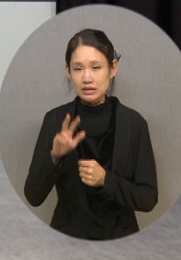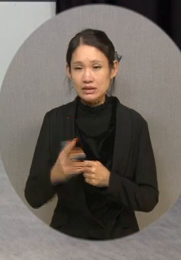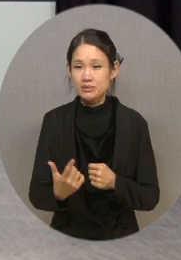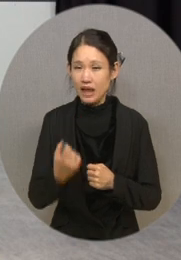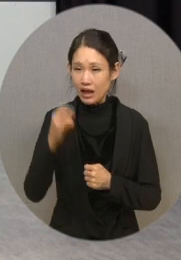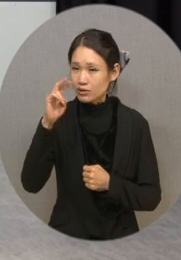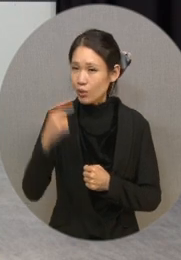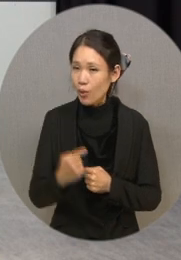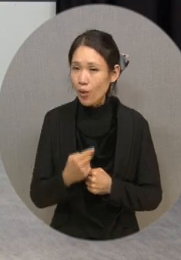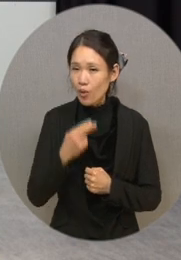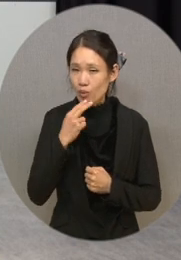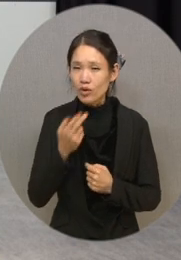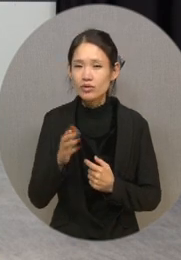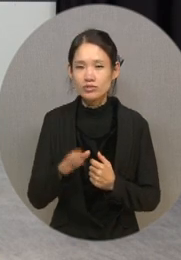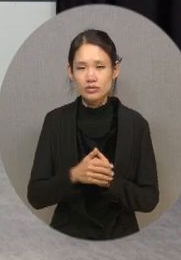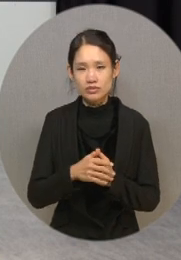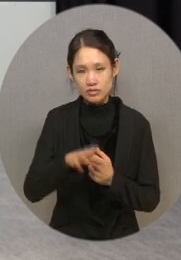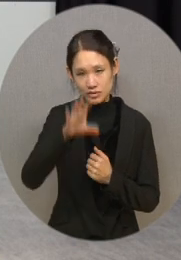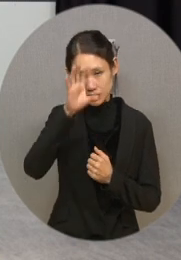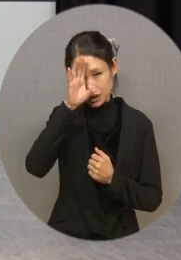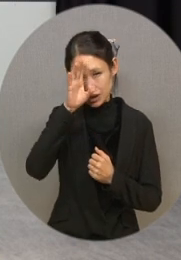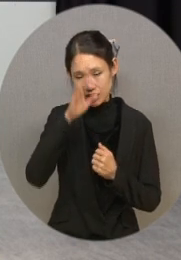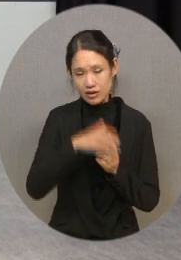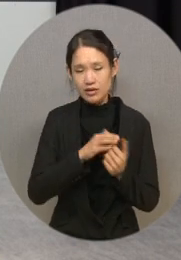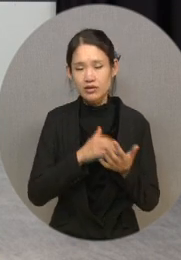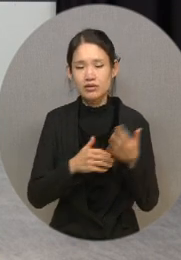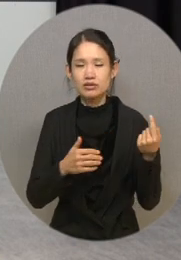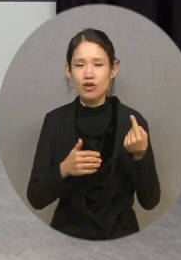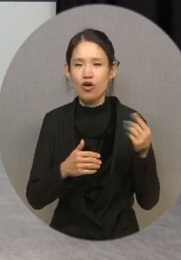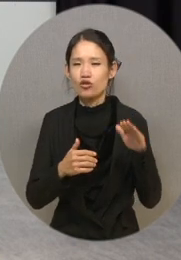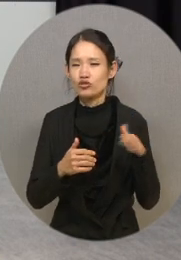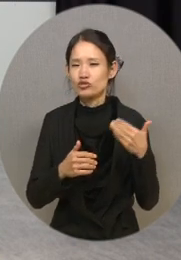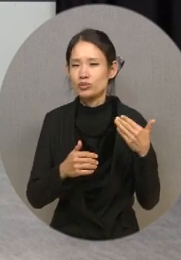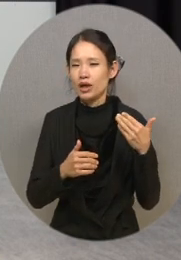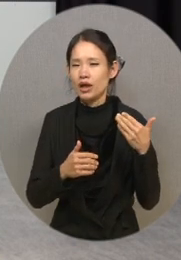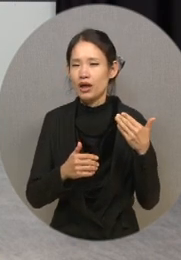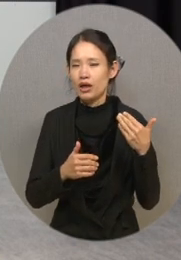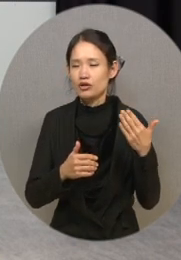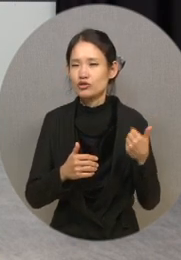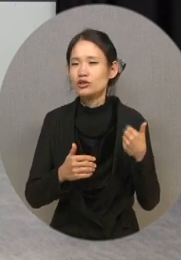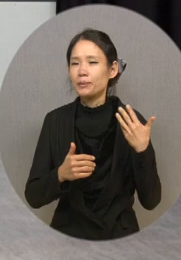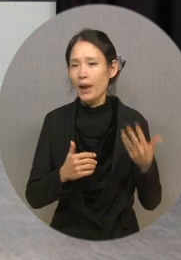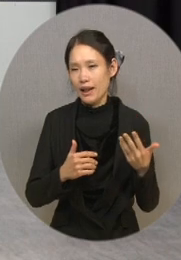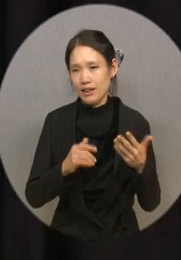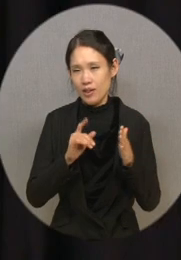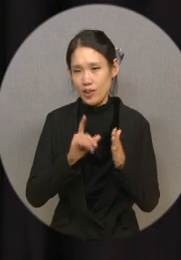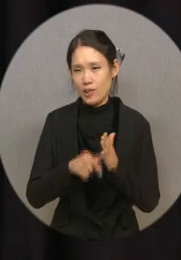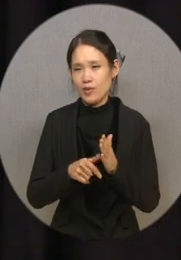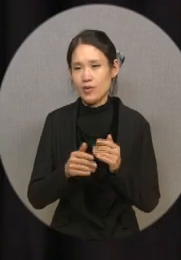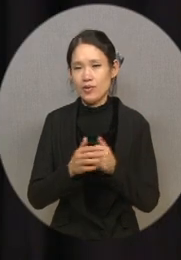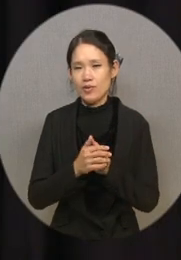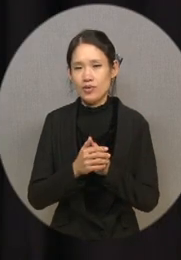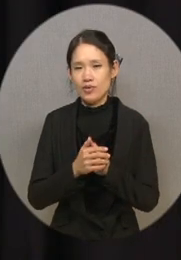돌아오진 않더라도 IMF 때는 1998년도 얘기하네요. 그런데 지금까지도